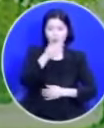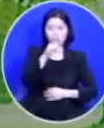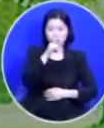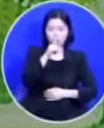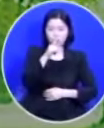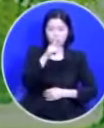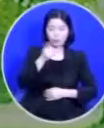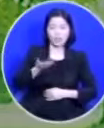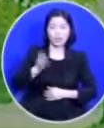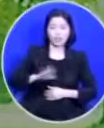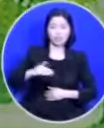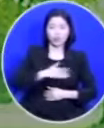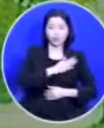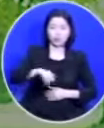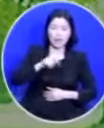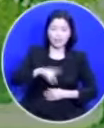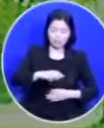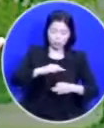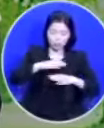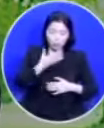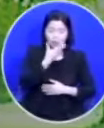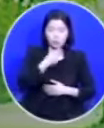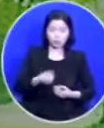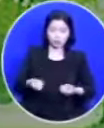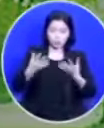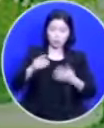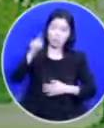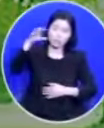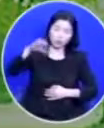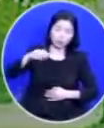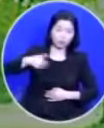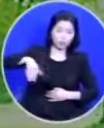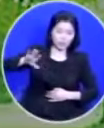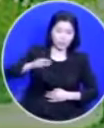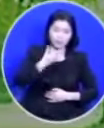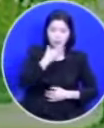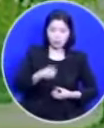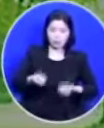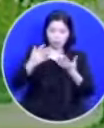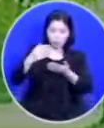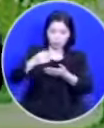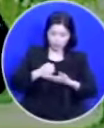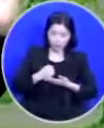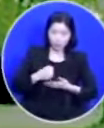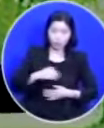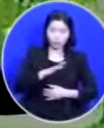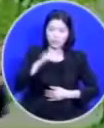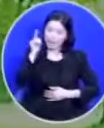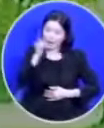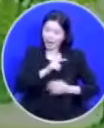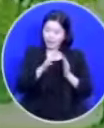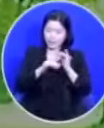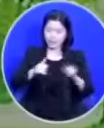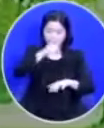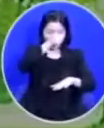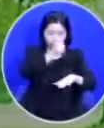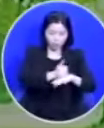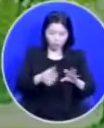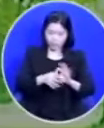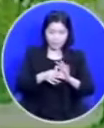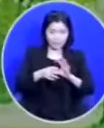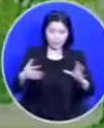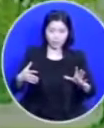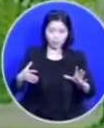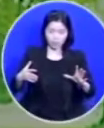그런데 우리가 그런 놀라운 축복을 천국가는 축복을 받았고 우리는 악한 자에 종말 과는 상관이 없는